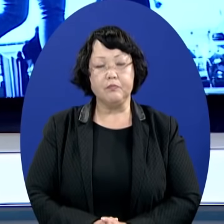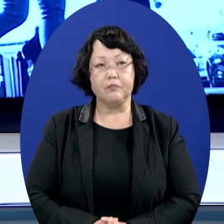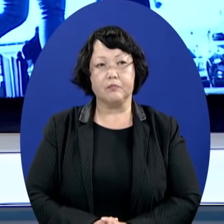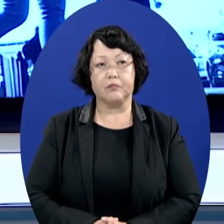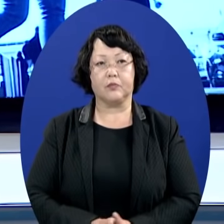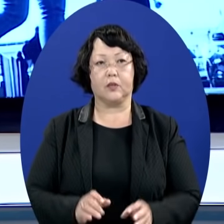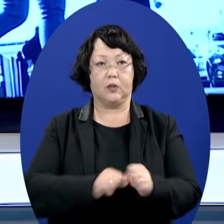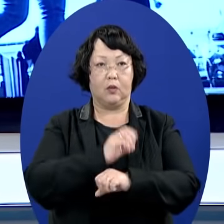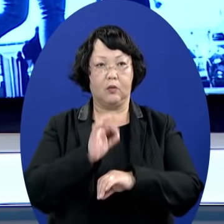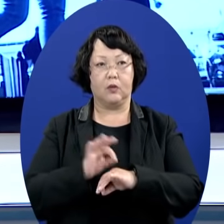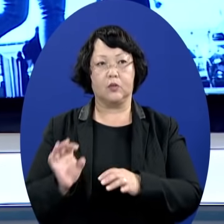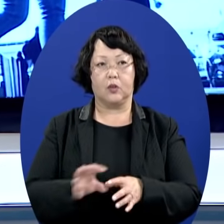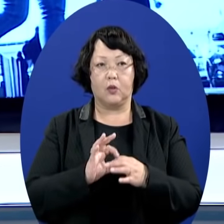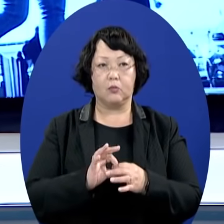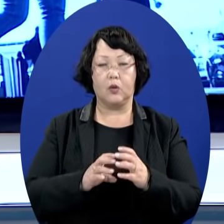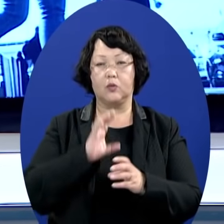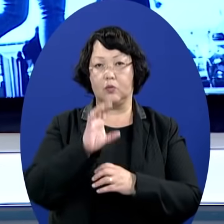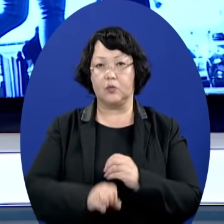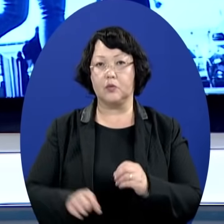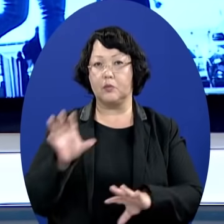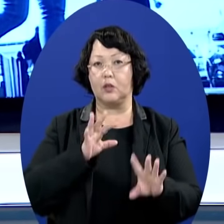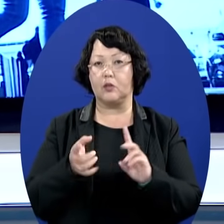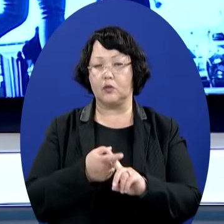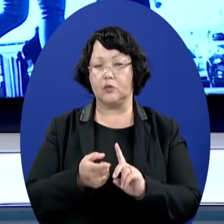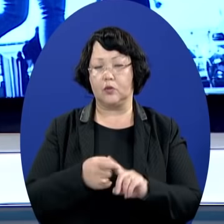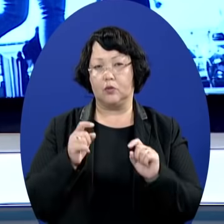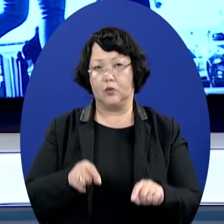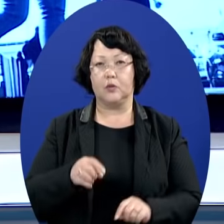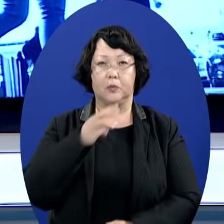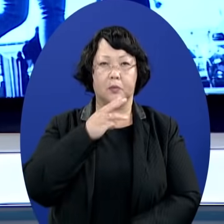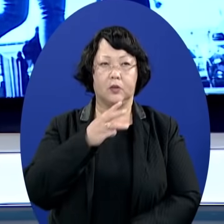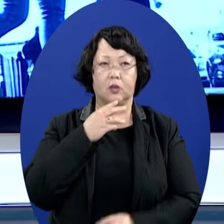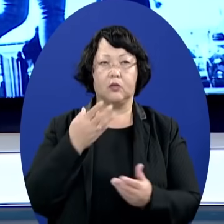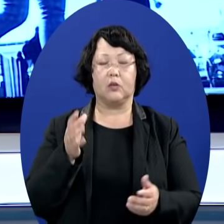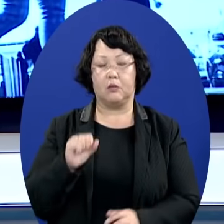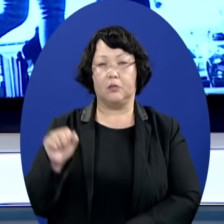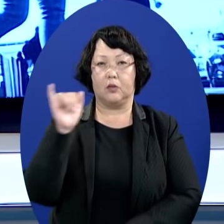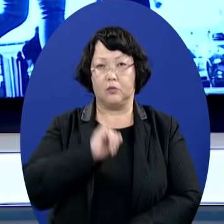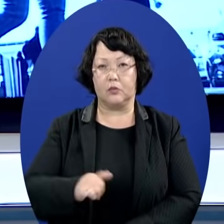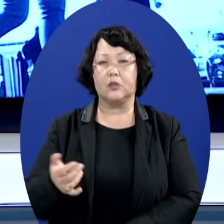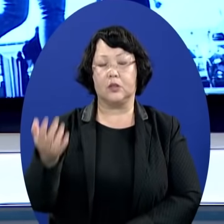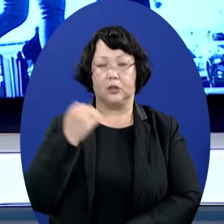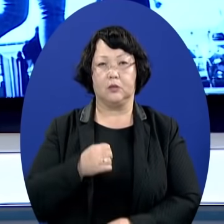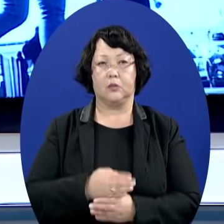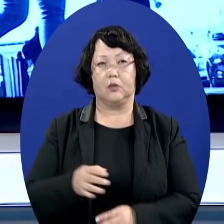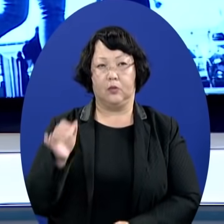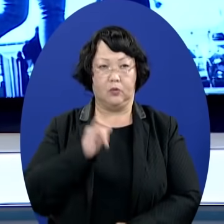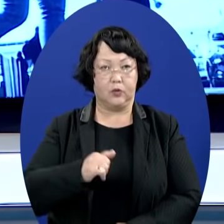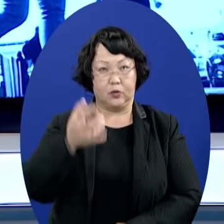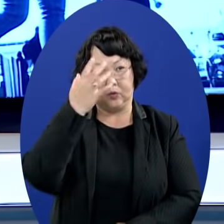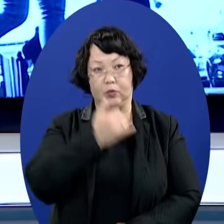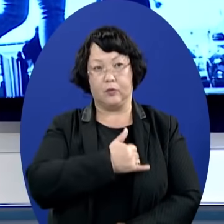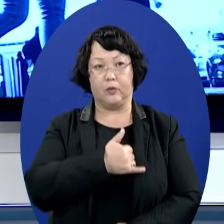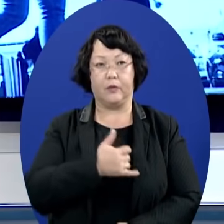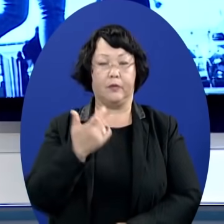За коронавирусын халдварын олон улсдах нөхцөл байдалтай холбоотой өнөөдрийн онцлог мэдээллийн нэг Америкийн нэгдсэн улсаас ирж байна. Тус улсын эрх баригчид